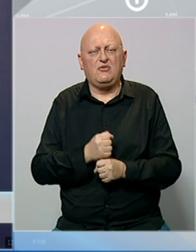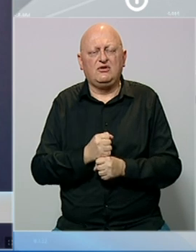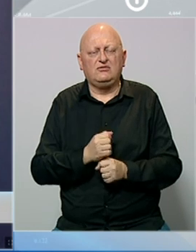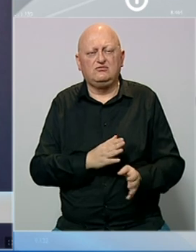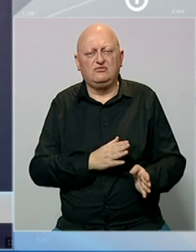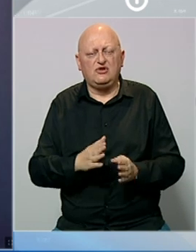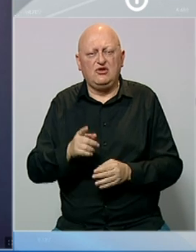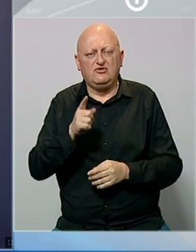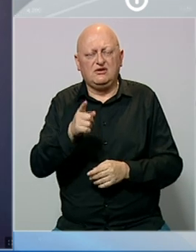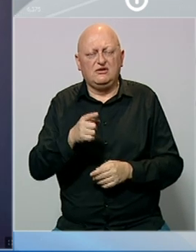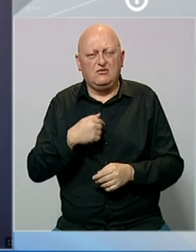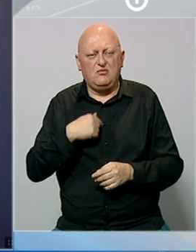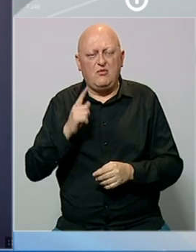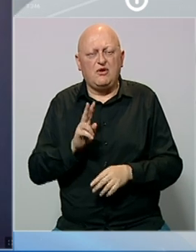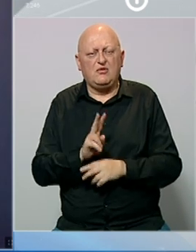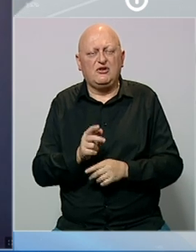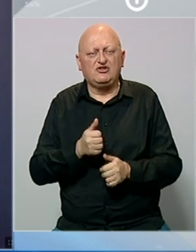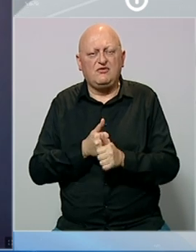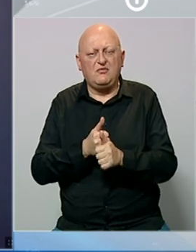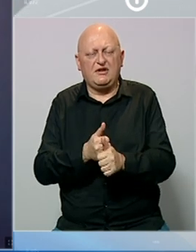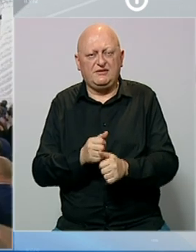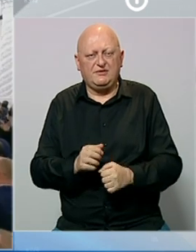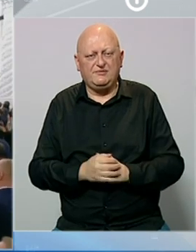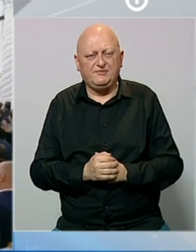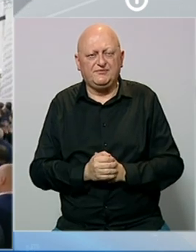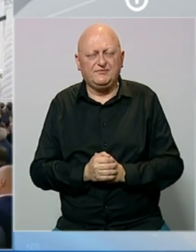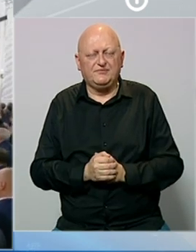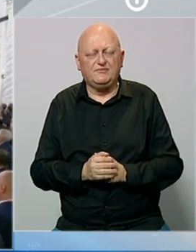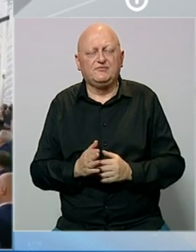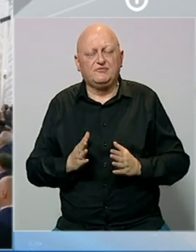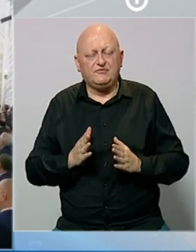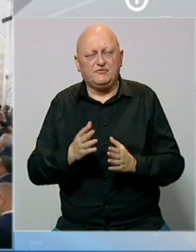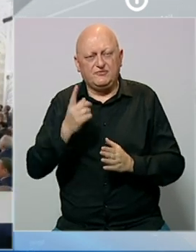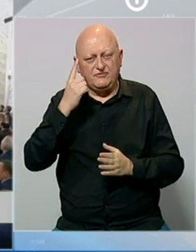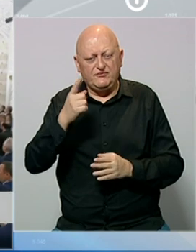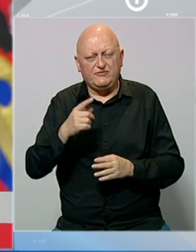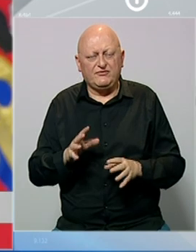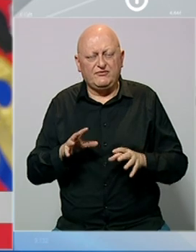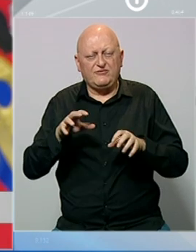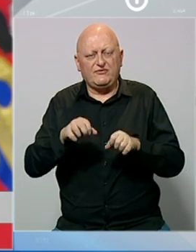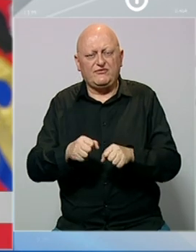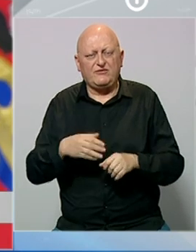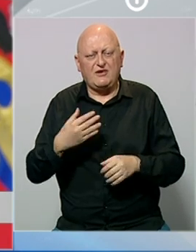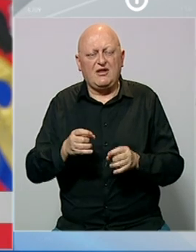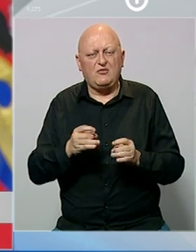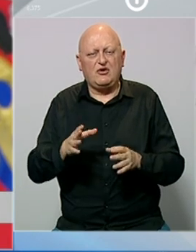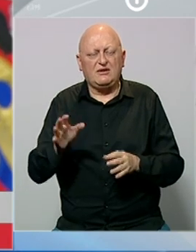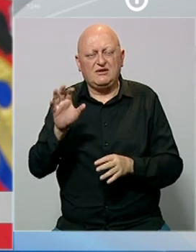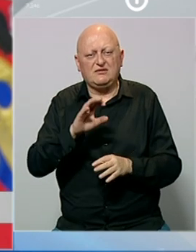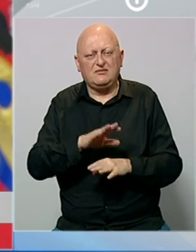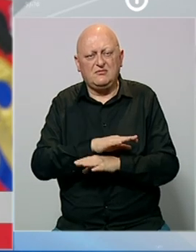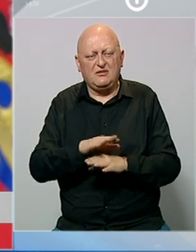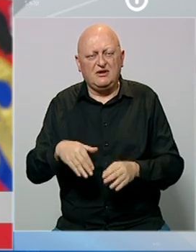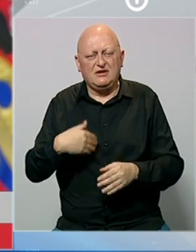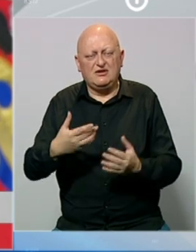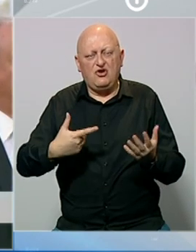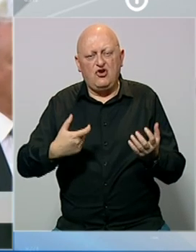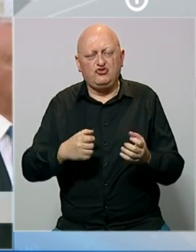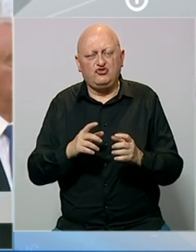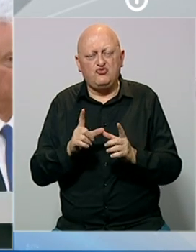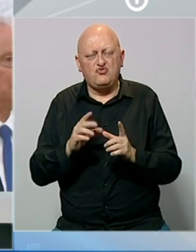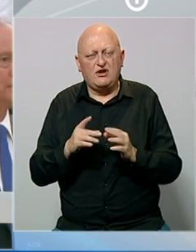skladu s tim i moramo to pažljivo pratiti. Upućeni smatraju da se aneksijom poslala poruka Zapadu da prestane slati oružje